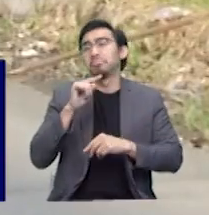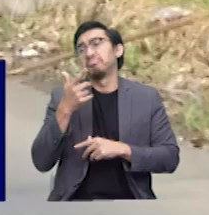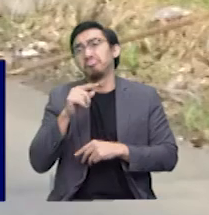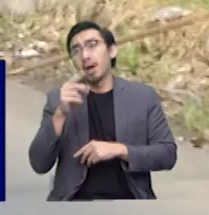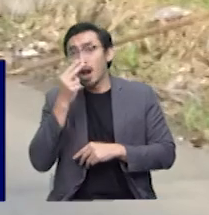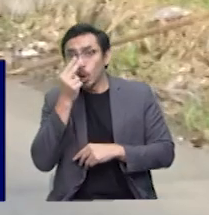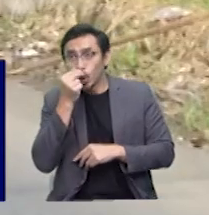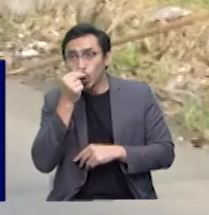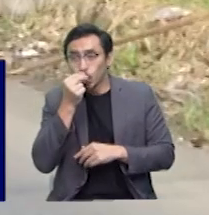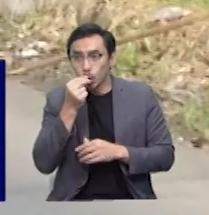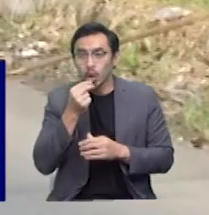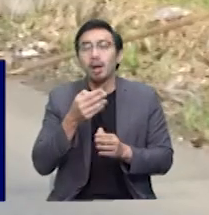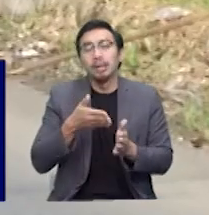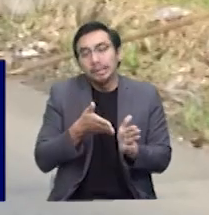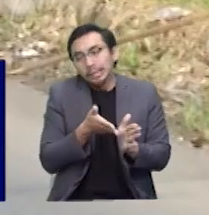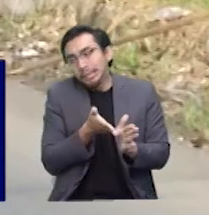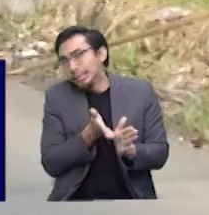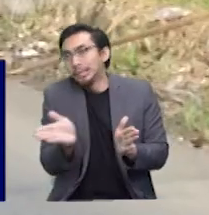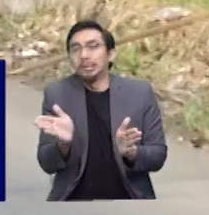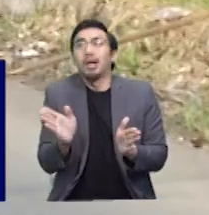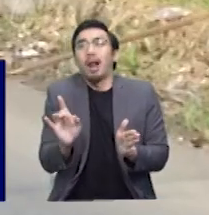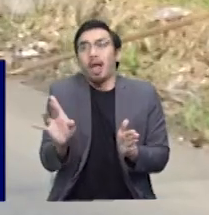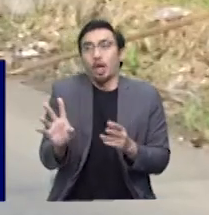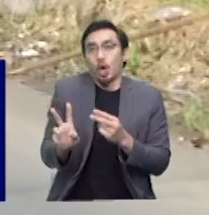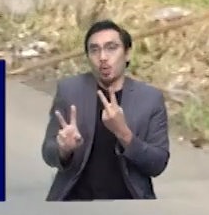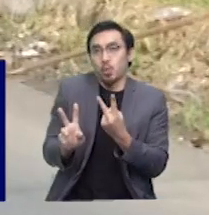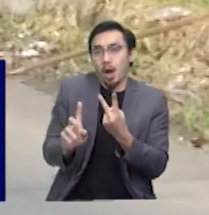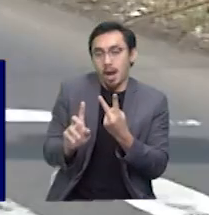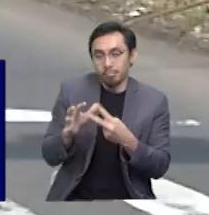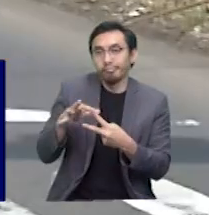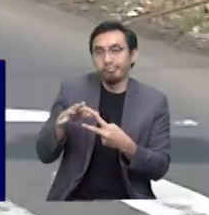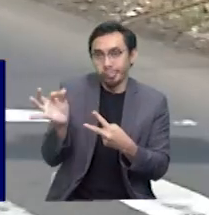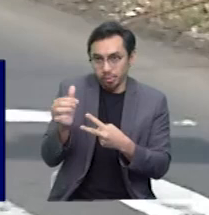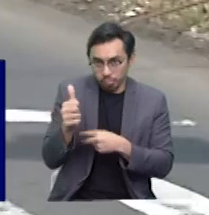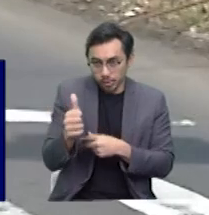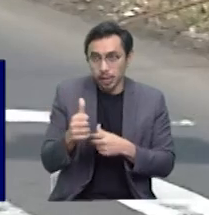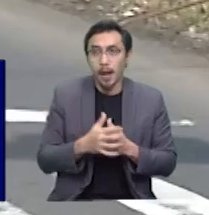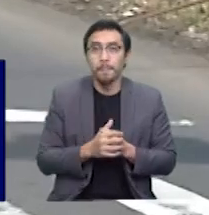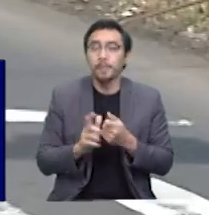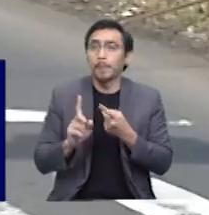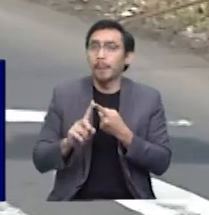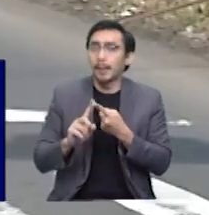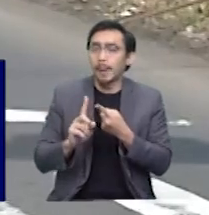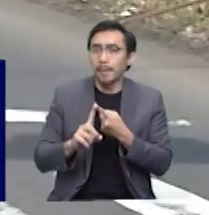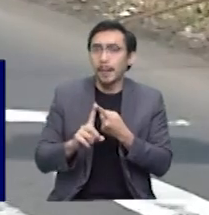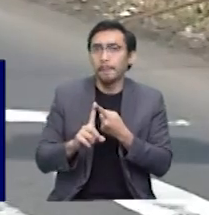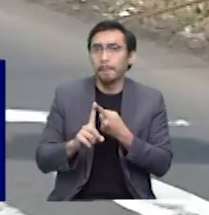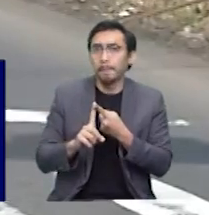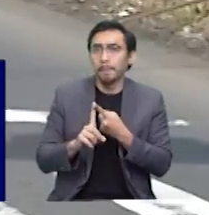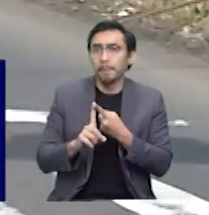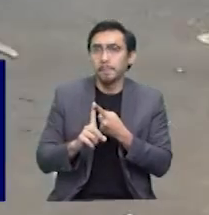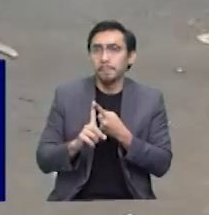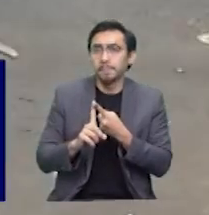begitu. Akan ada dua jalur alternatif yang disarankan begitu, yaitu diantaranya jalur